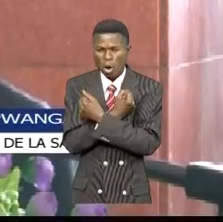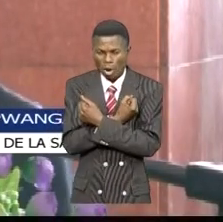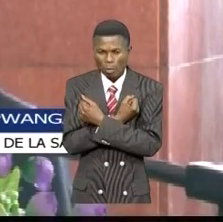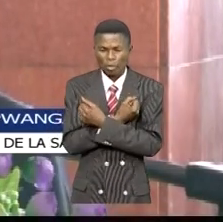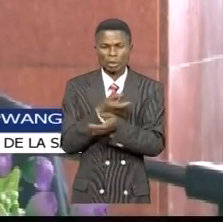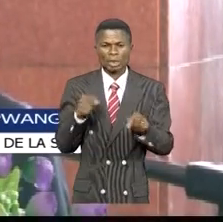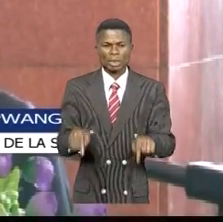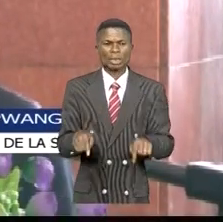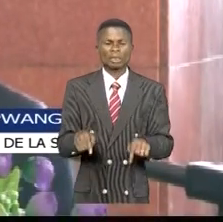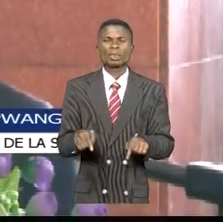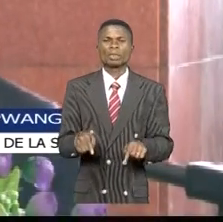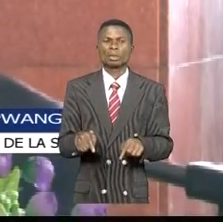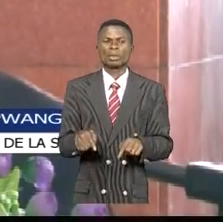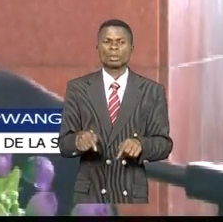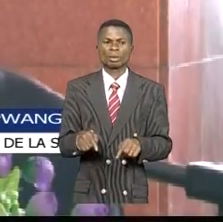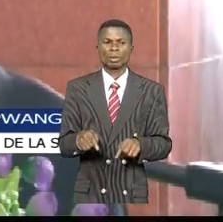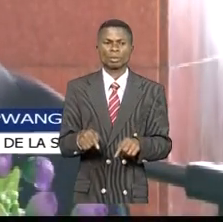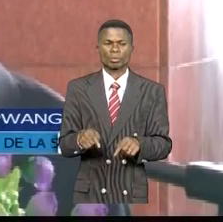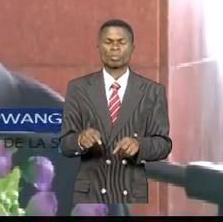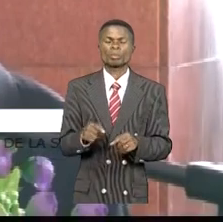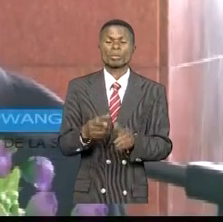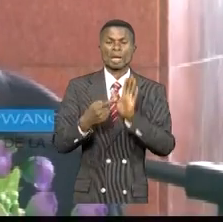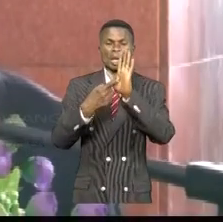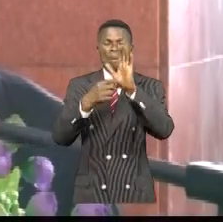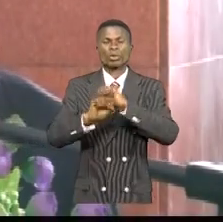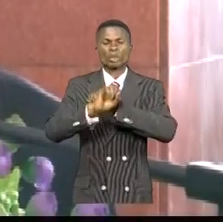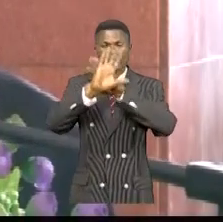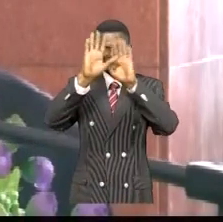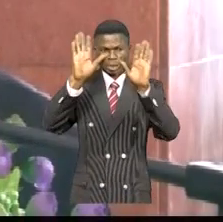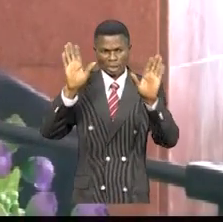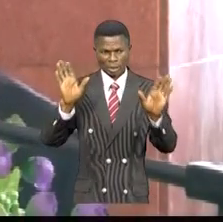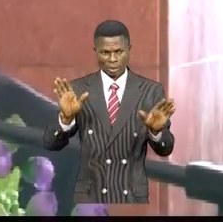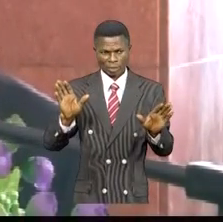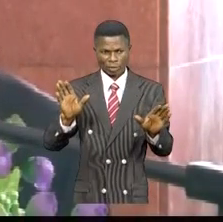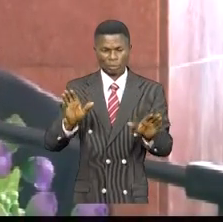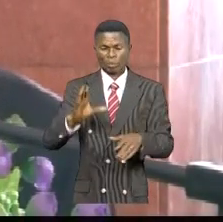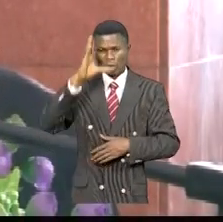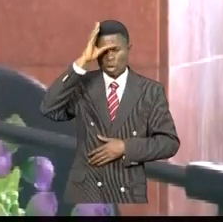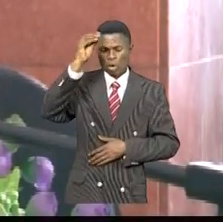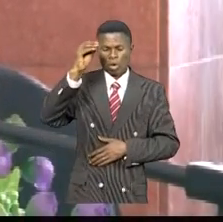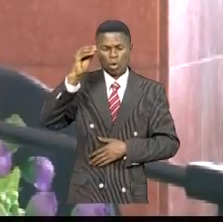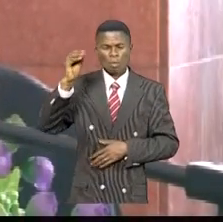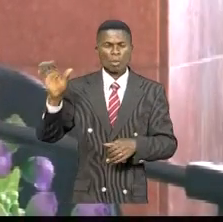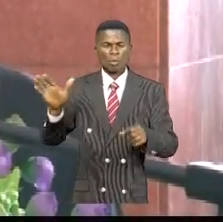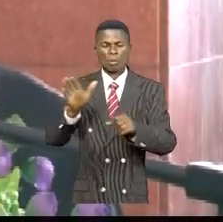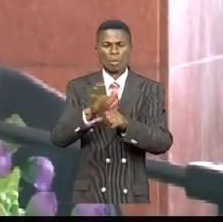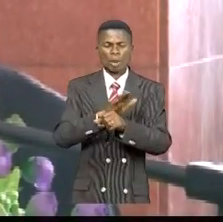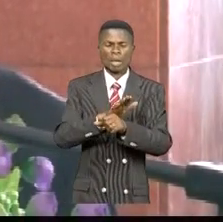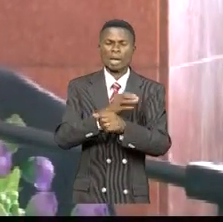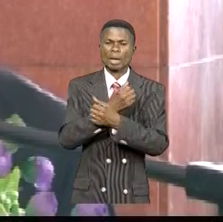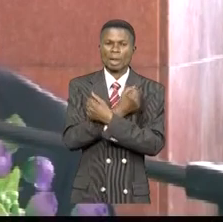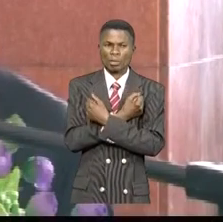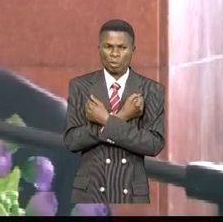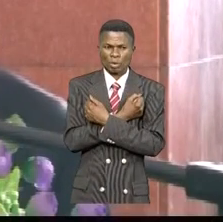manifestées ont démontré à suffisance l'homme généreux